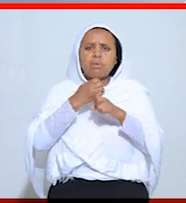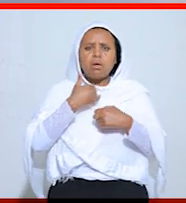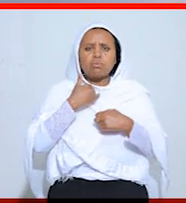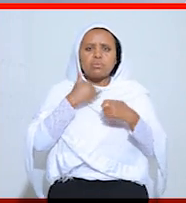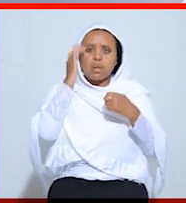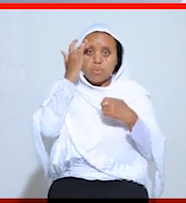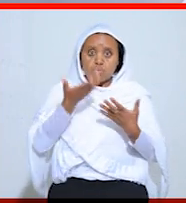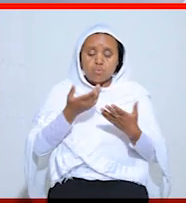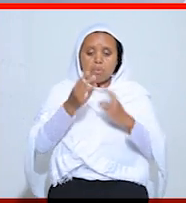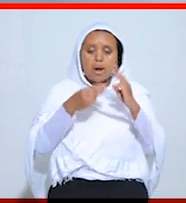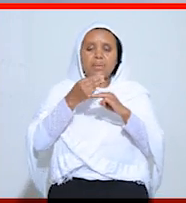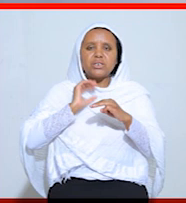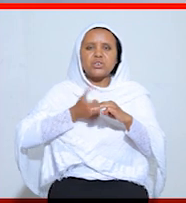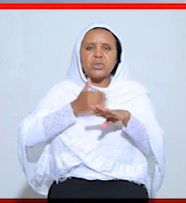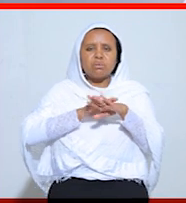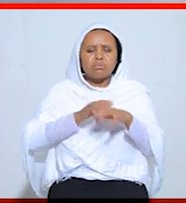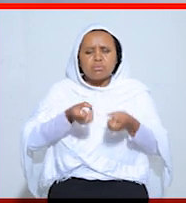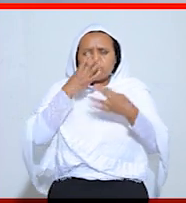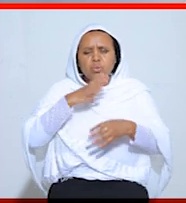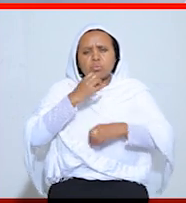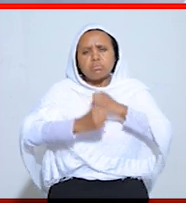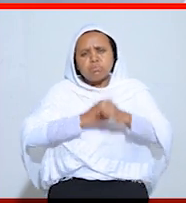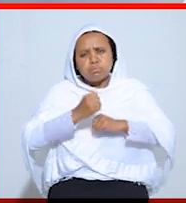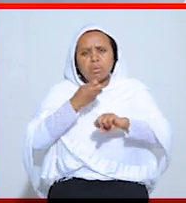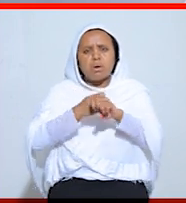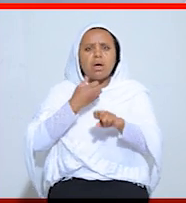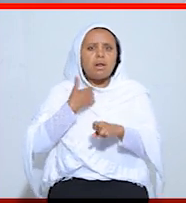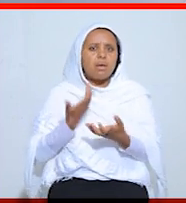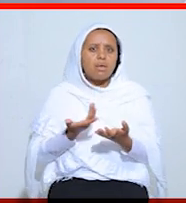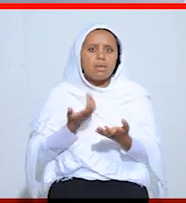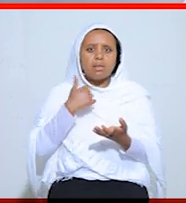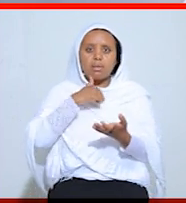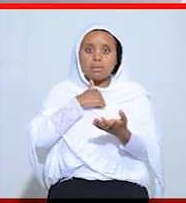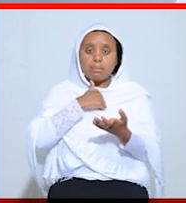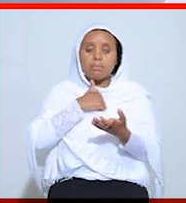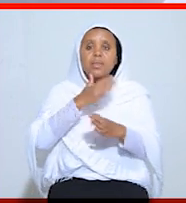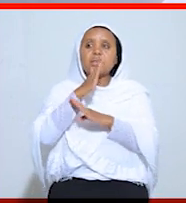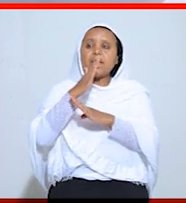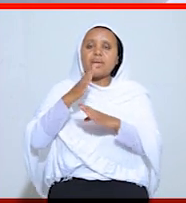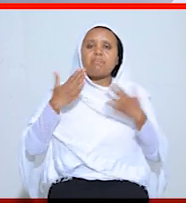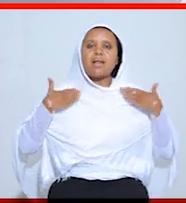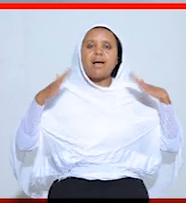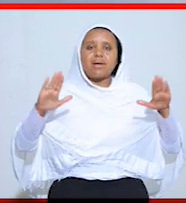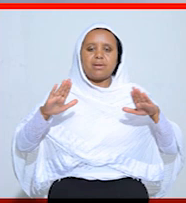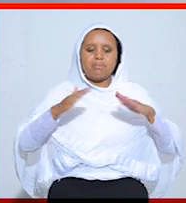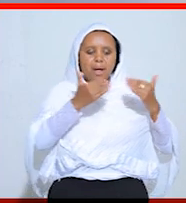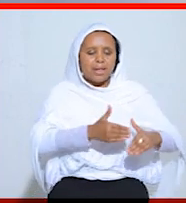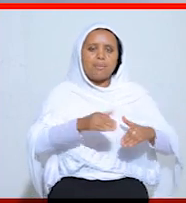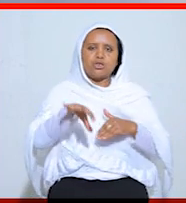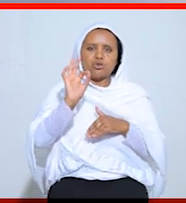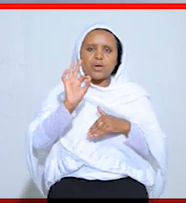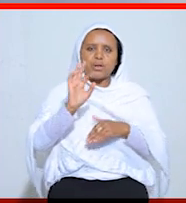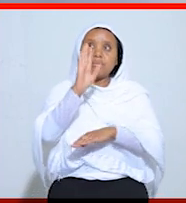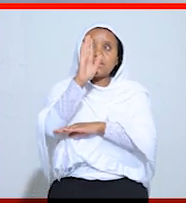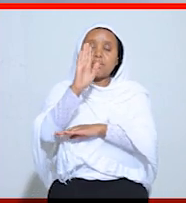ቁራኛ የያዛቸው ሰዎች አሉ። በዓለማችን ላይ ብዙ ሰው ተጨንቋል። ስለዚህ እኛም የእግዚአብሔር መልአክ በአጠገባችን